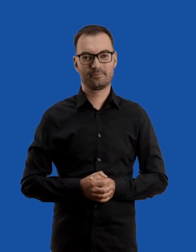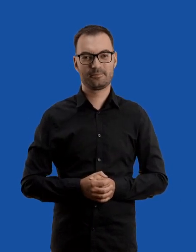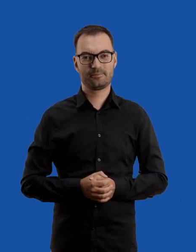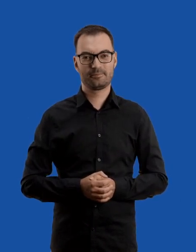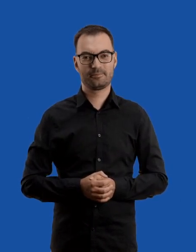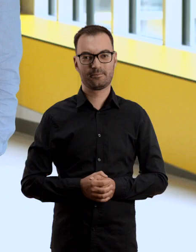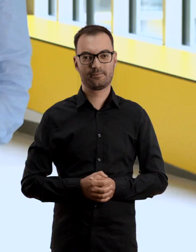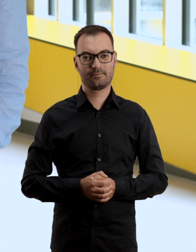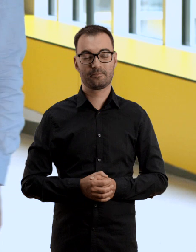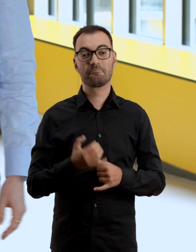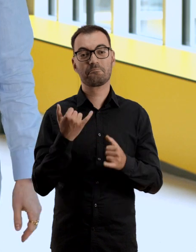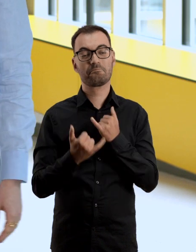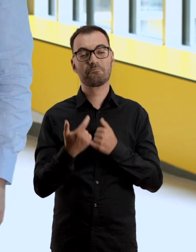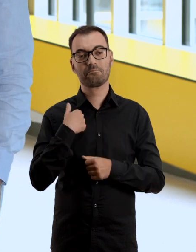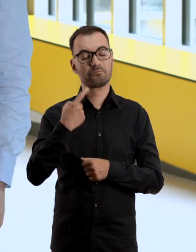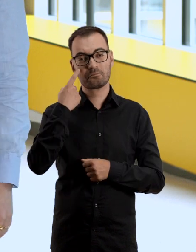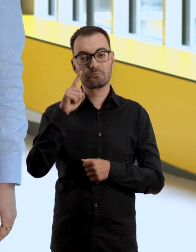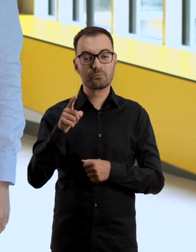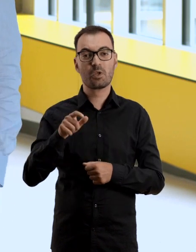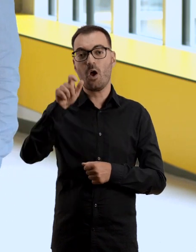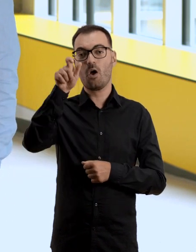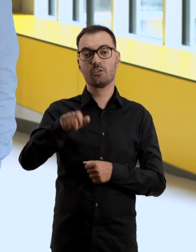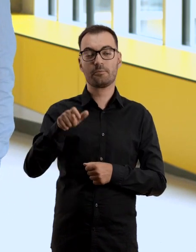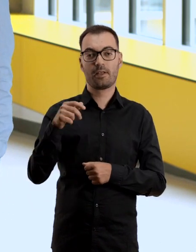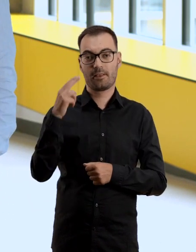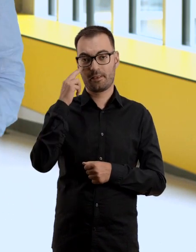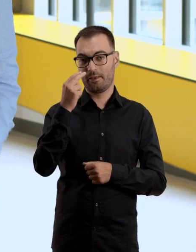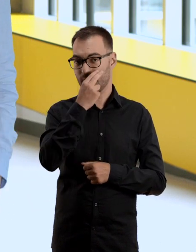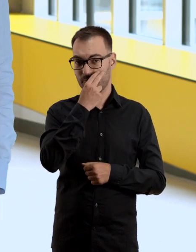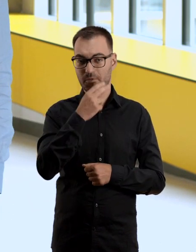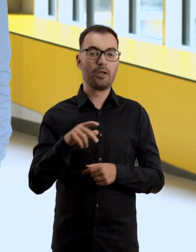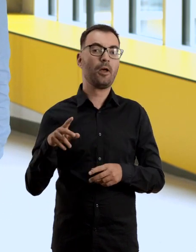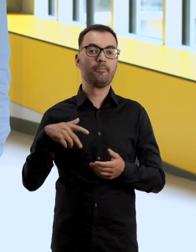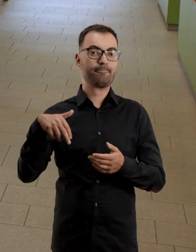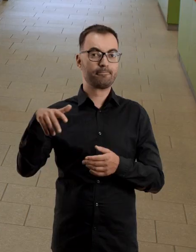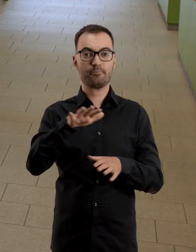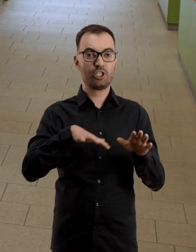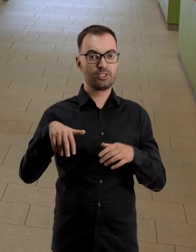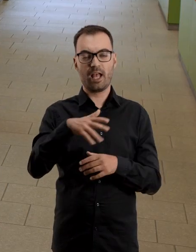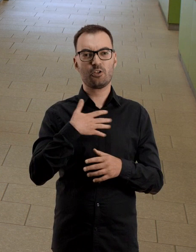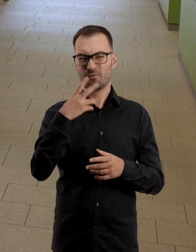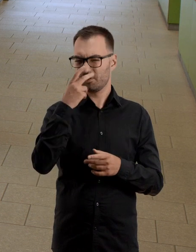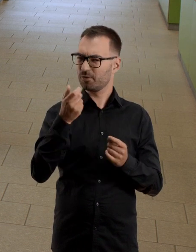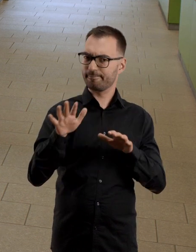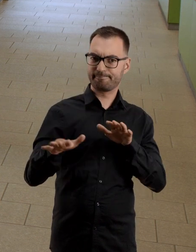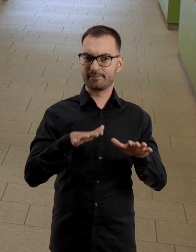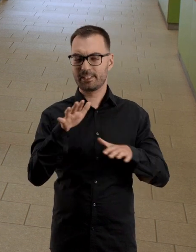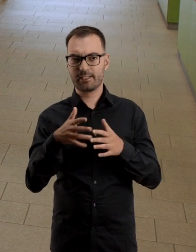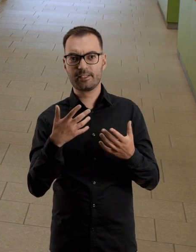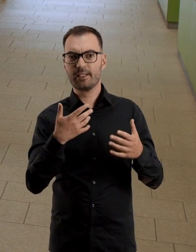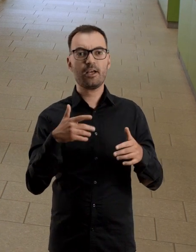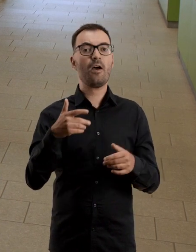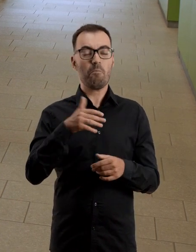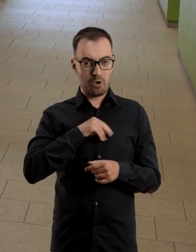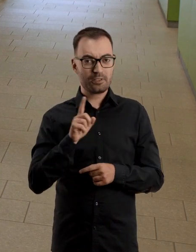UW. Jeżeli widzimy, że osoba niewidoma porusza się po przestrzeni i wydaje się, że jest zagubiona, wówczas